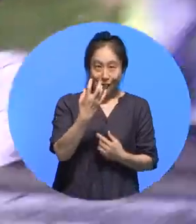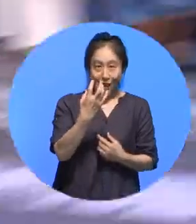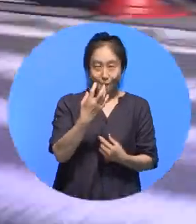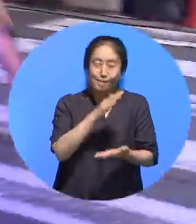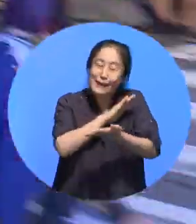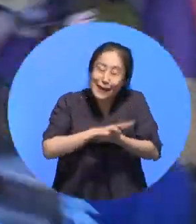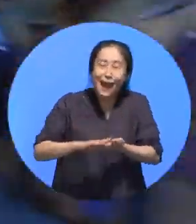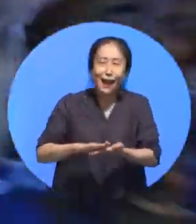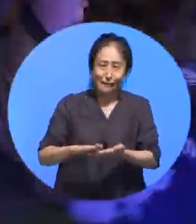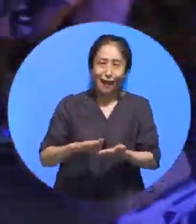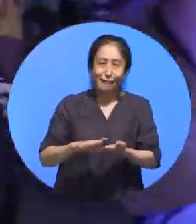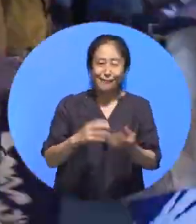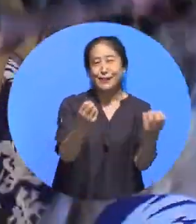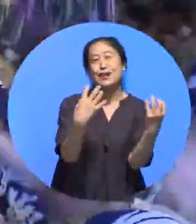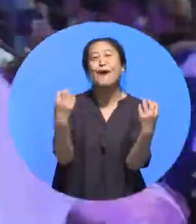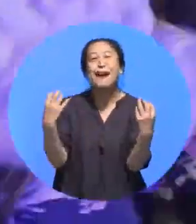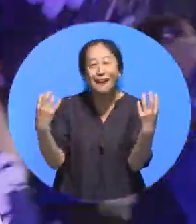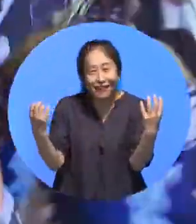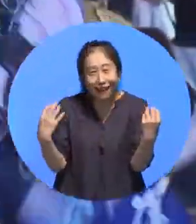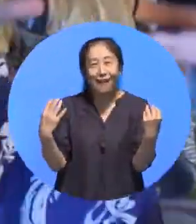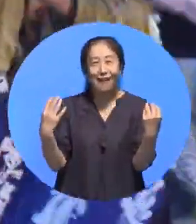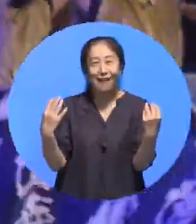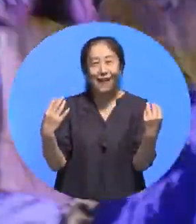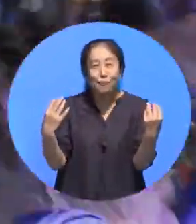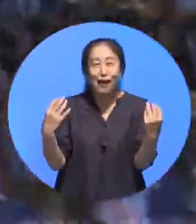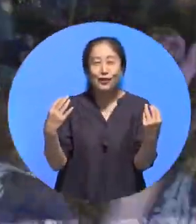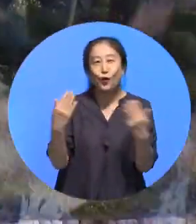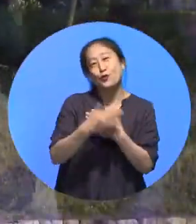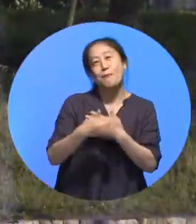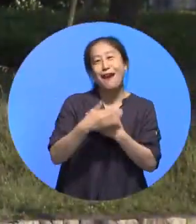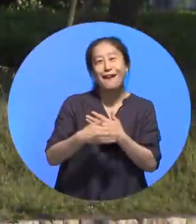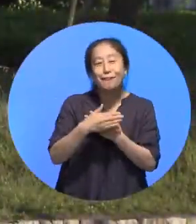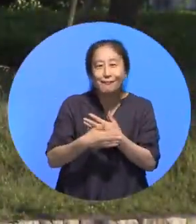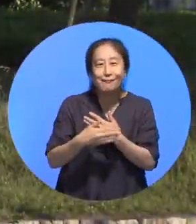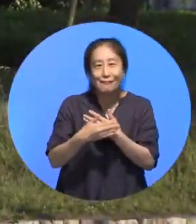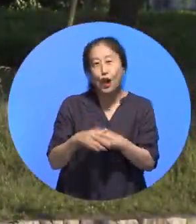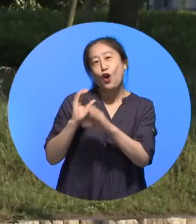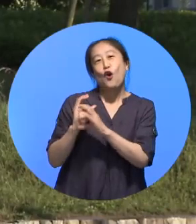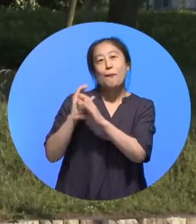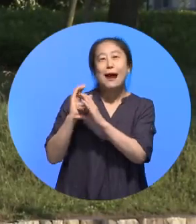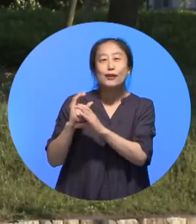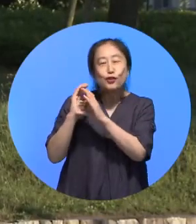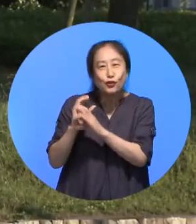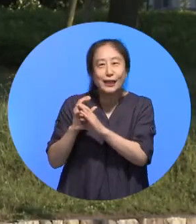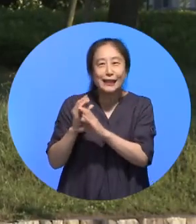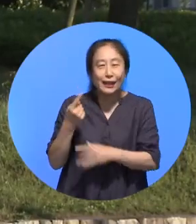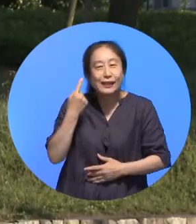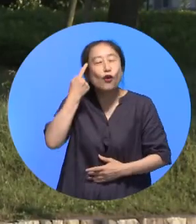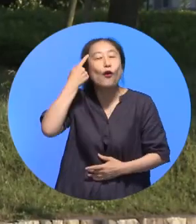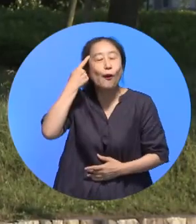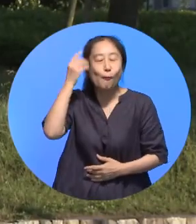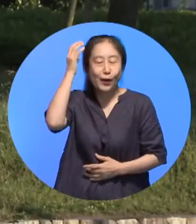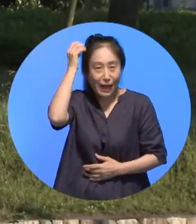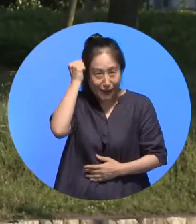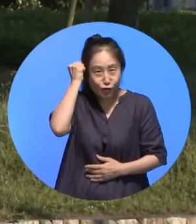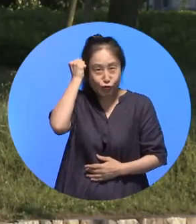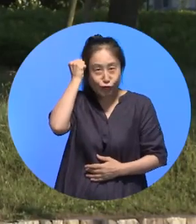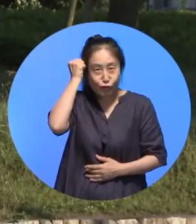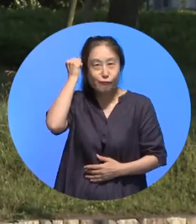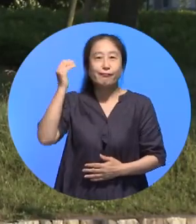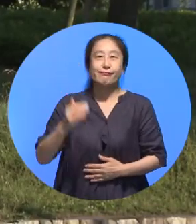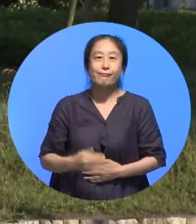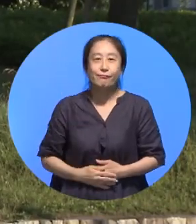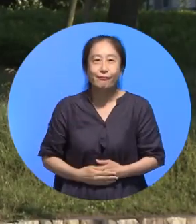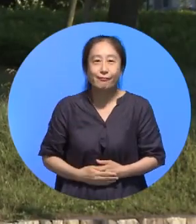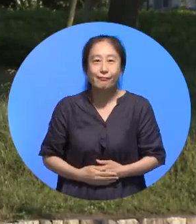やったよていうのをもう終わってすぐお客さんが言ってくださったのでそういう面ではやっぱ水田祭りでお客さんにそうやって言ってもらえるのはとても